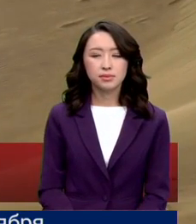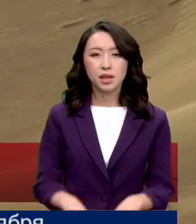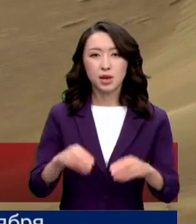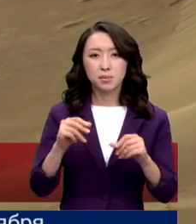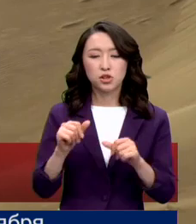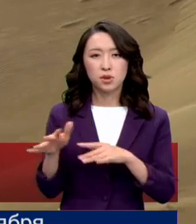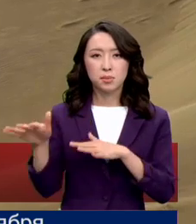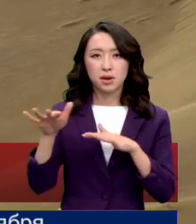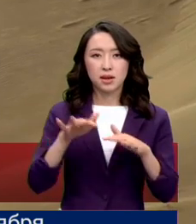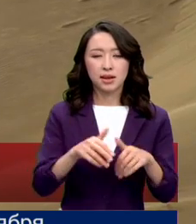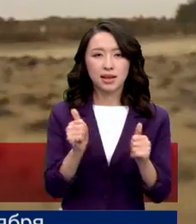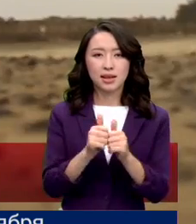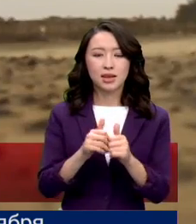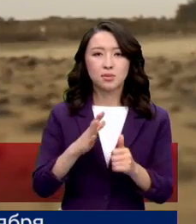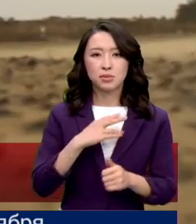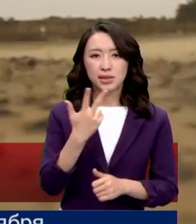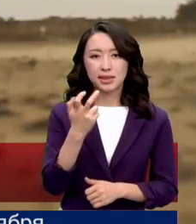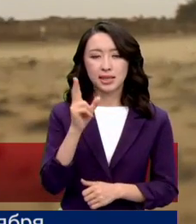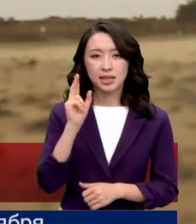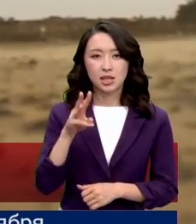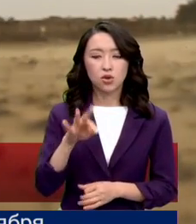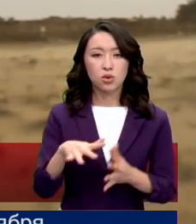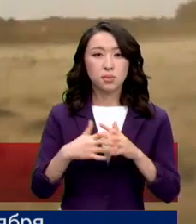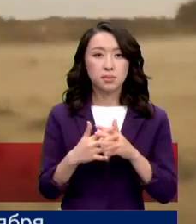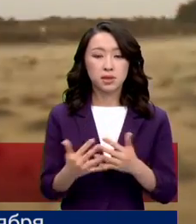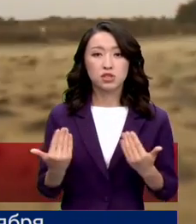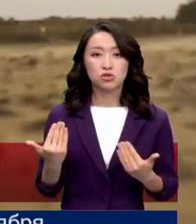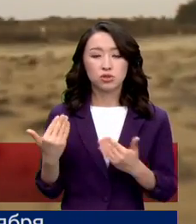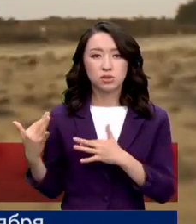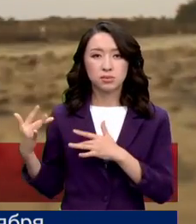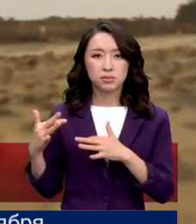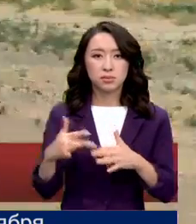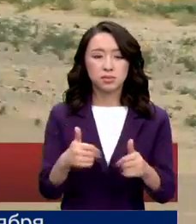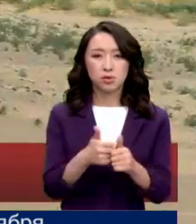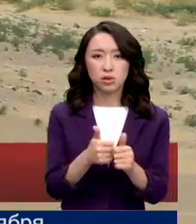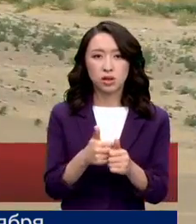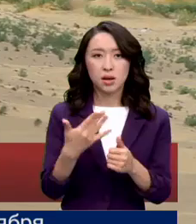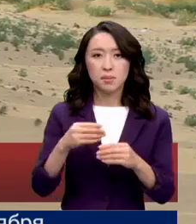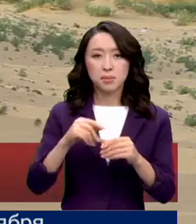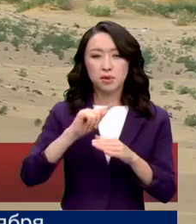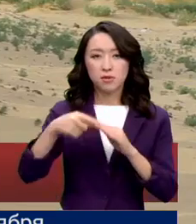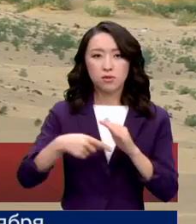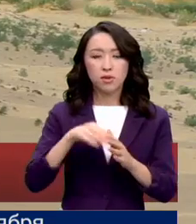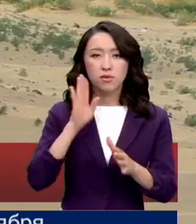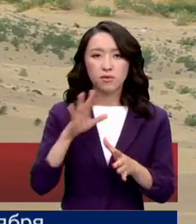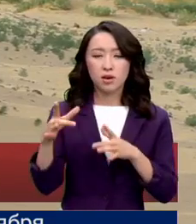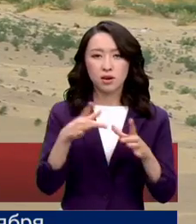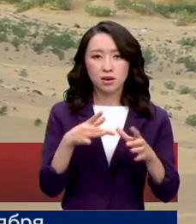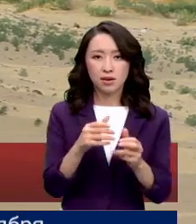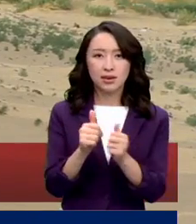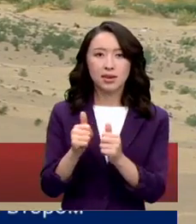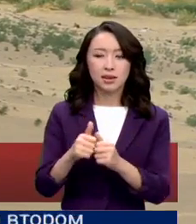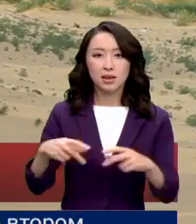Песчаные барханы, когда-то находившиеся в 300 километрах от поселка, сейчас достигли селений. Под песками остались колодцы и подворья.